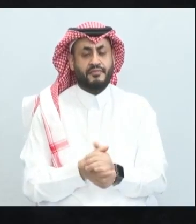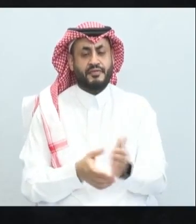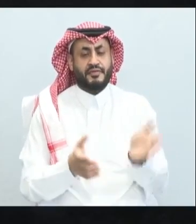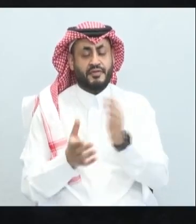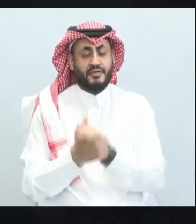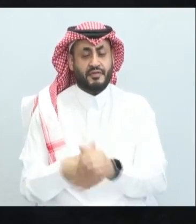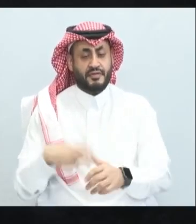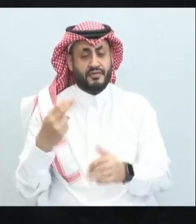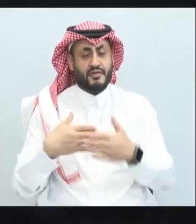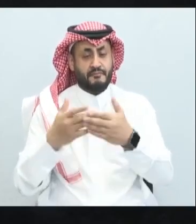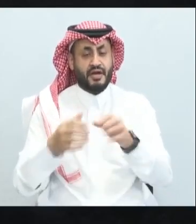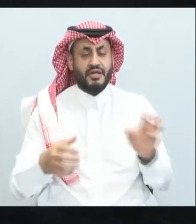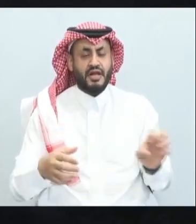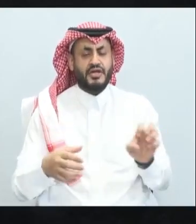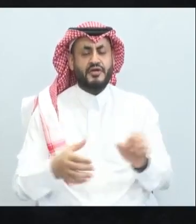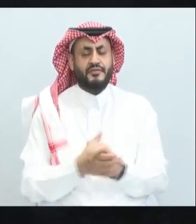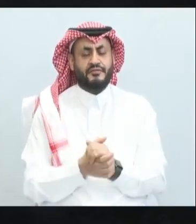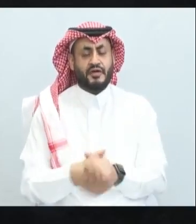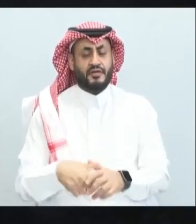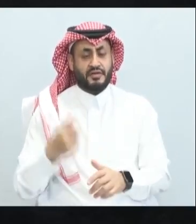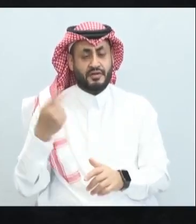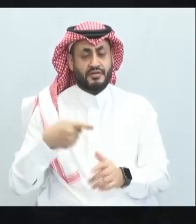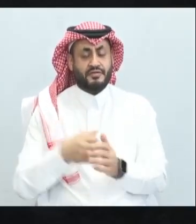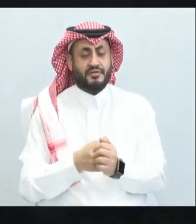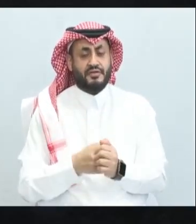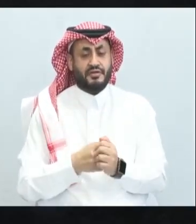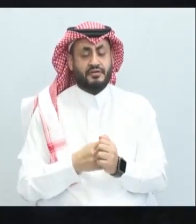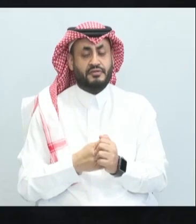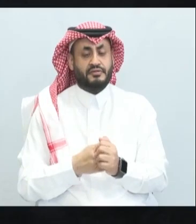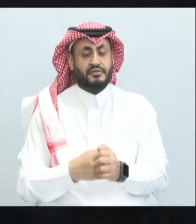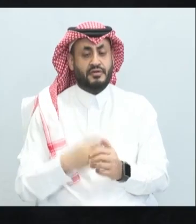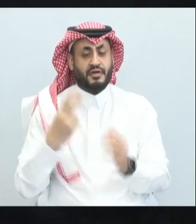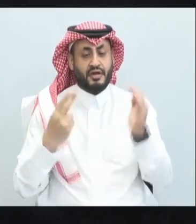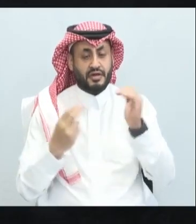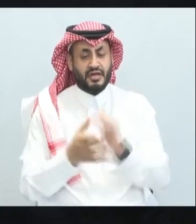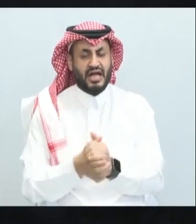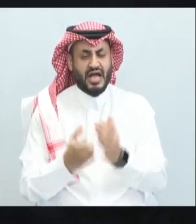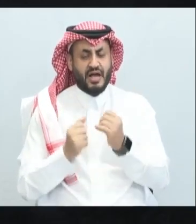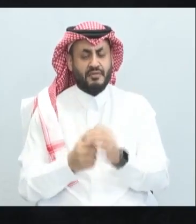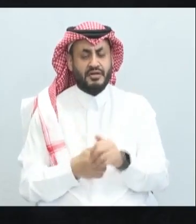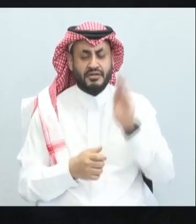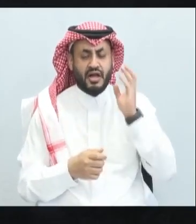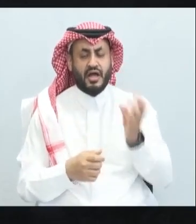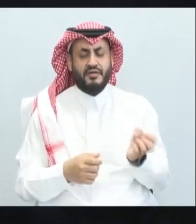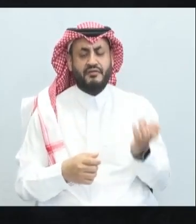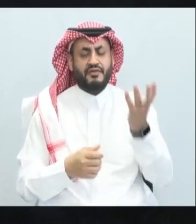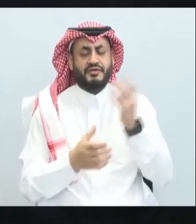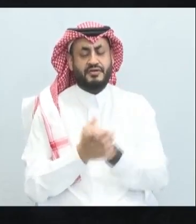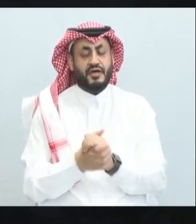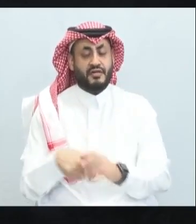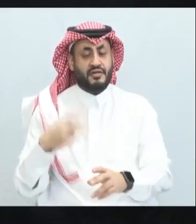وركعتين بعد العشاء وبذلك نكون عشر وركعتين قبل صلاه الفجر وبذلك نكون